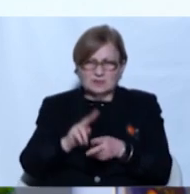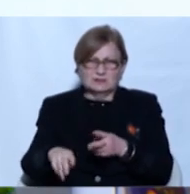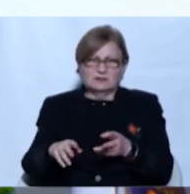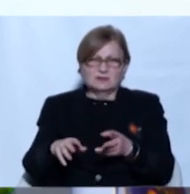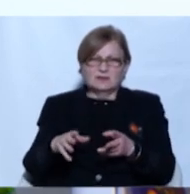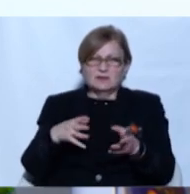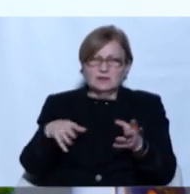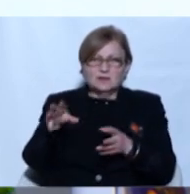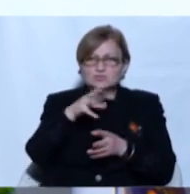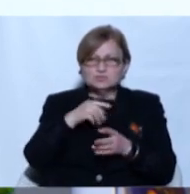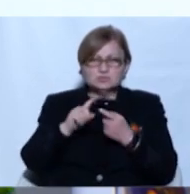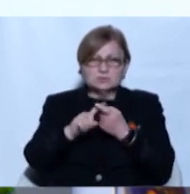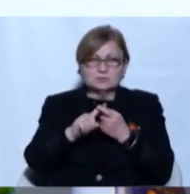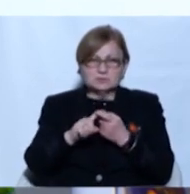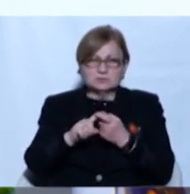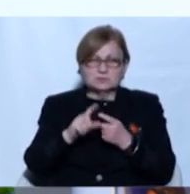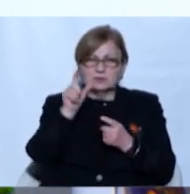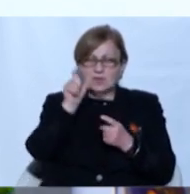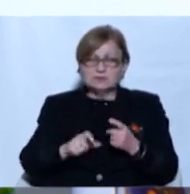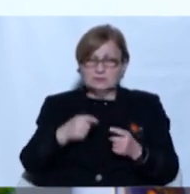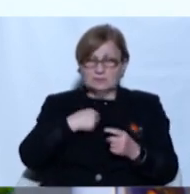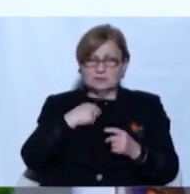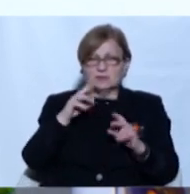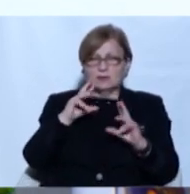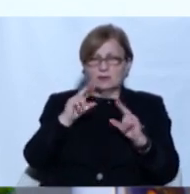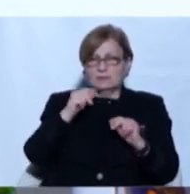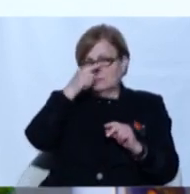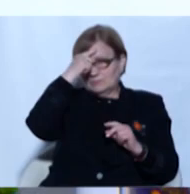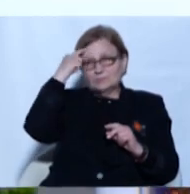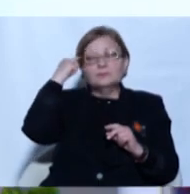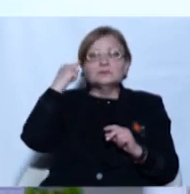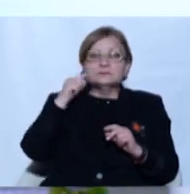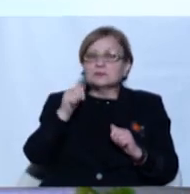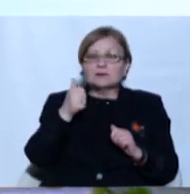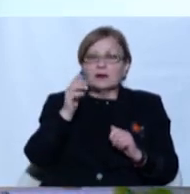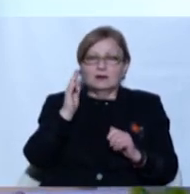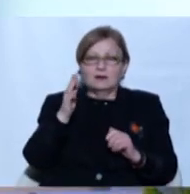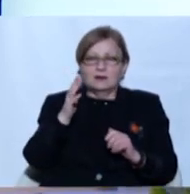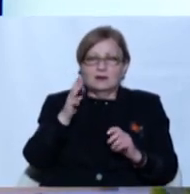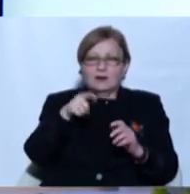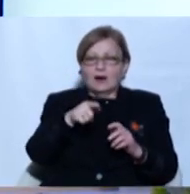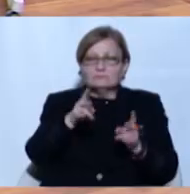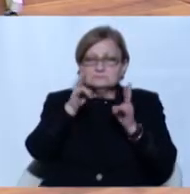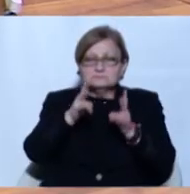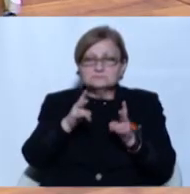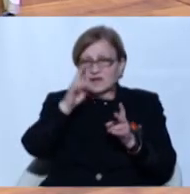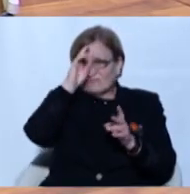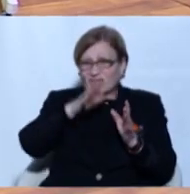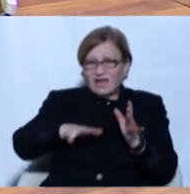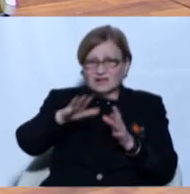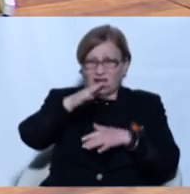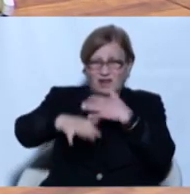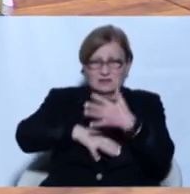სულ ამ დამოკიდებულებაში ადამიანი ბედი როგორ აისახა ამ ქვეყნის ტრაგედიის გამო ქვეყანა